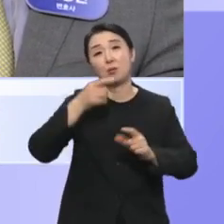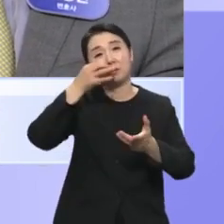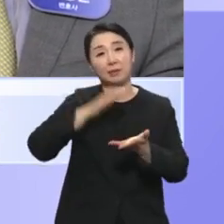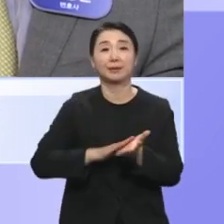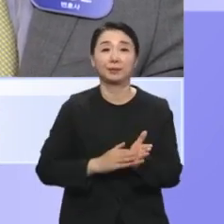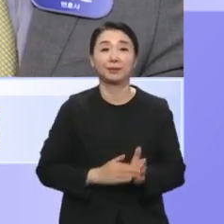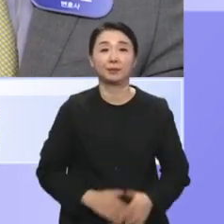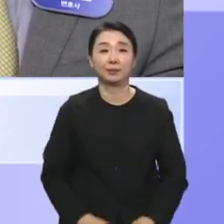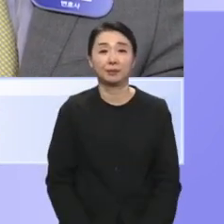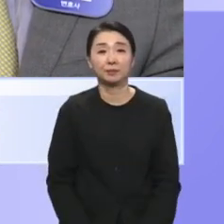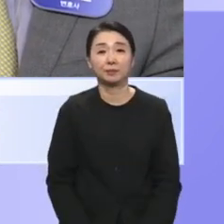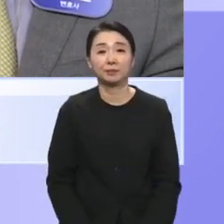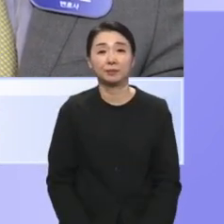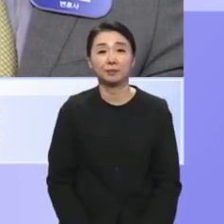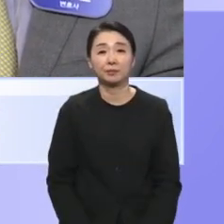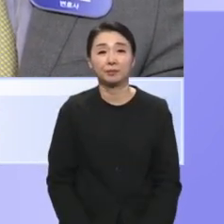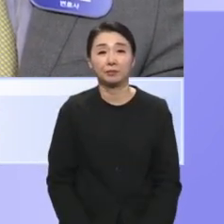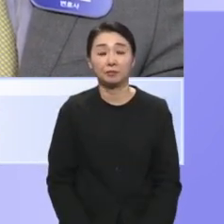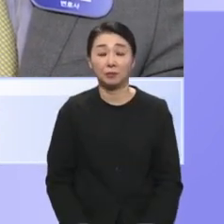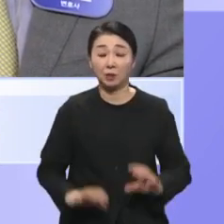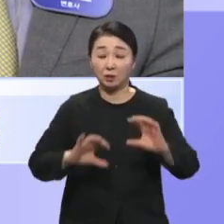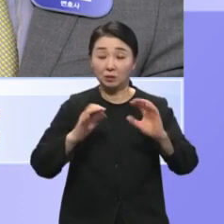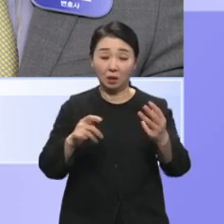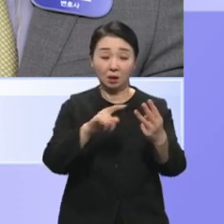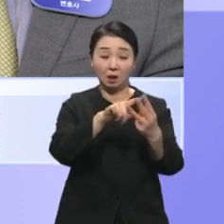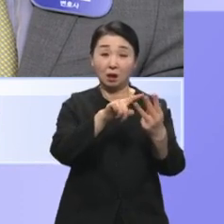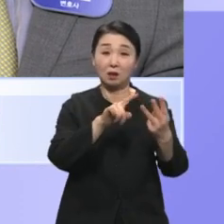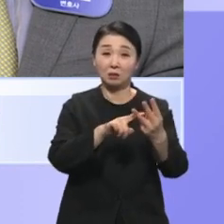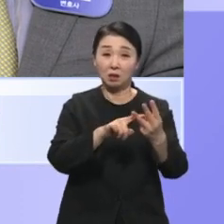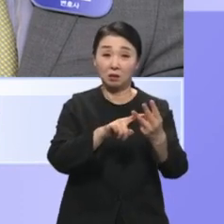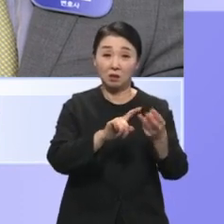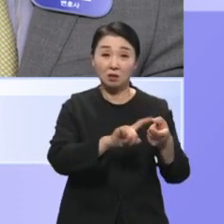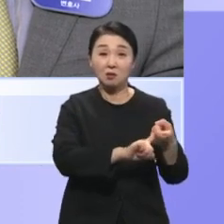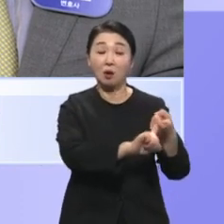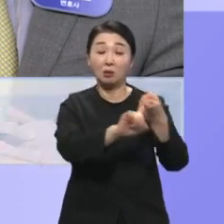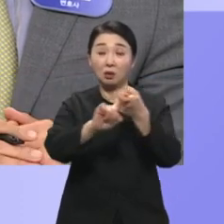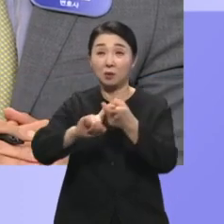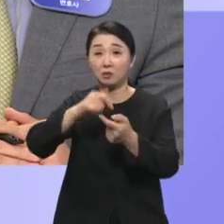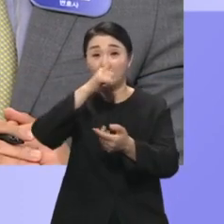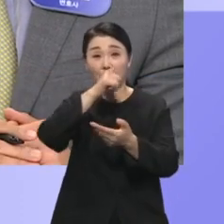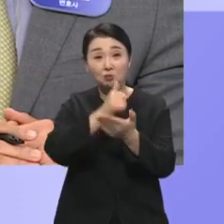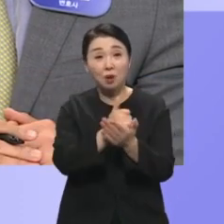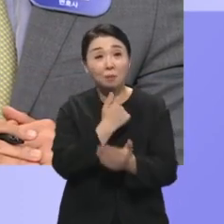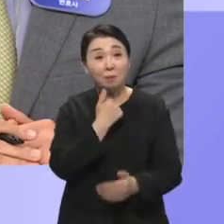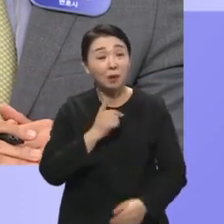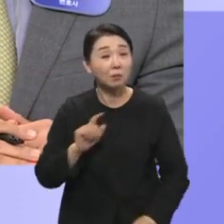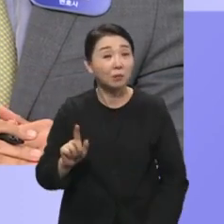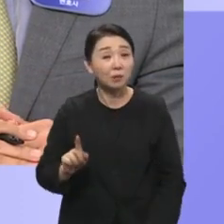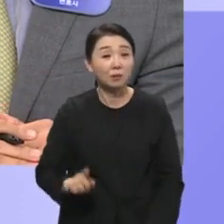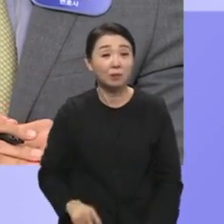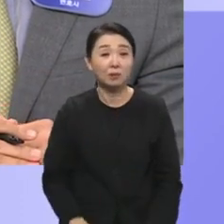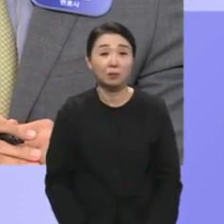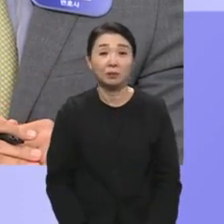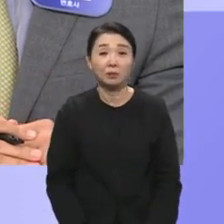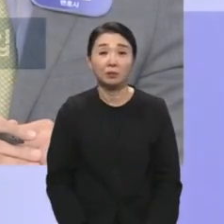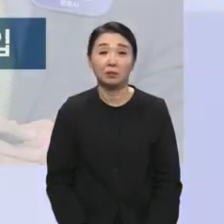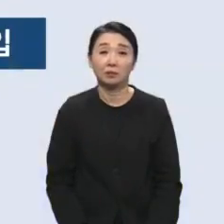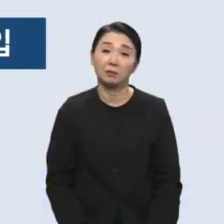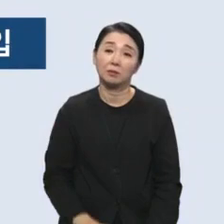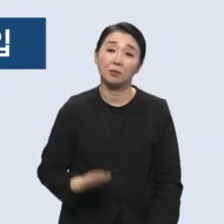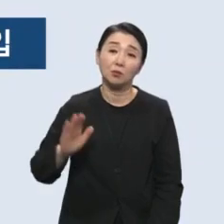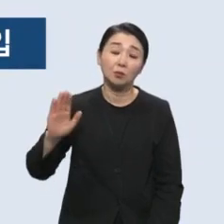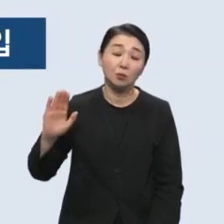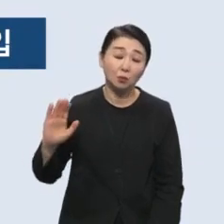겁니다 자 삼국 조직이 연합해서 버린 범죄다 조금 더 구체적으로 설명을 해 주신다면요네 그 최근에